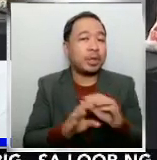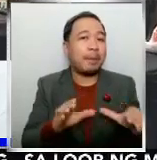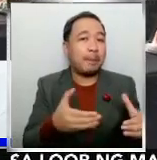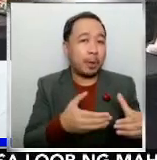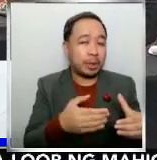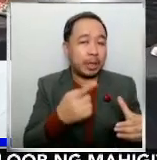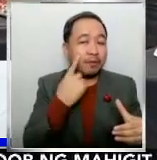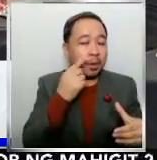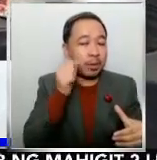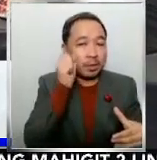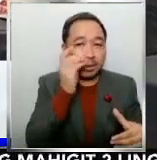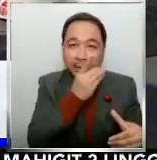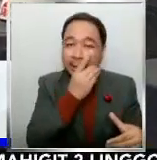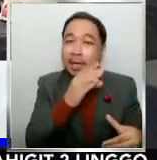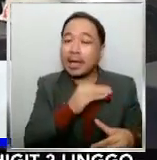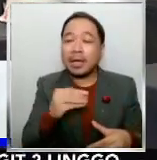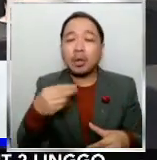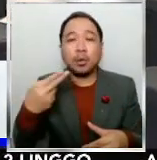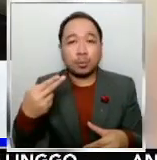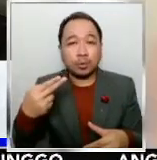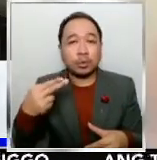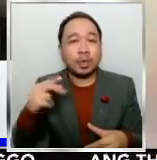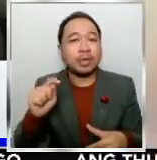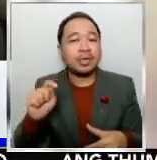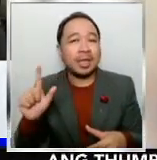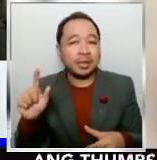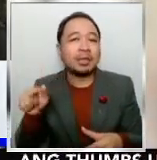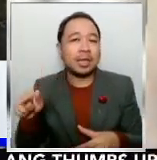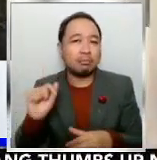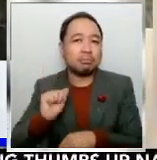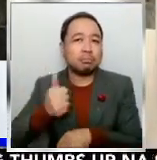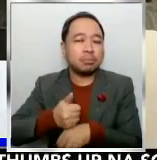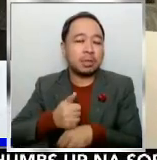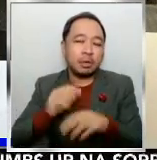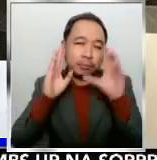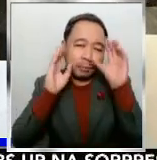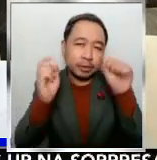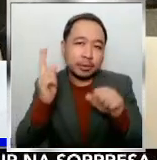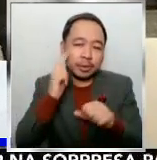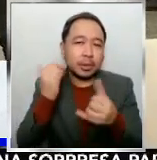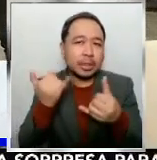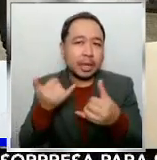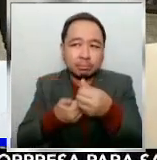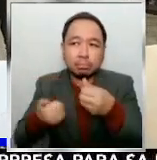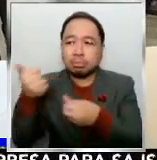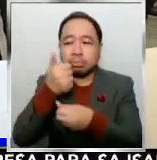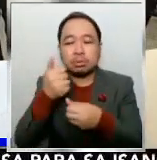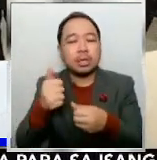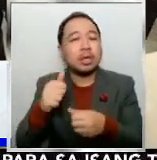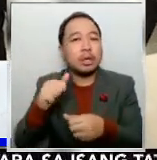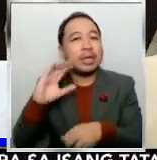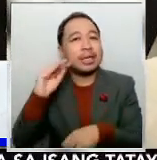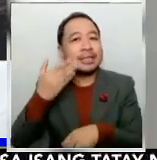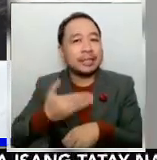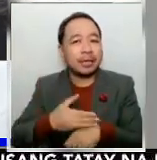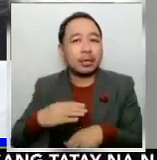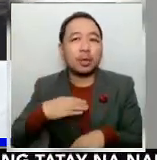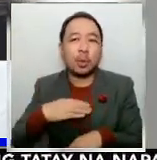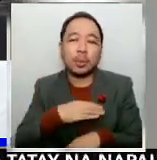Lungsod, partidong itinatag ni Pangulong Duterte at pinamumunuan ngayon ng presidential son na si Congressman Paulo